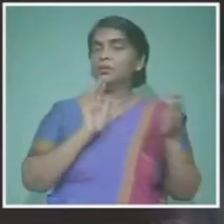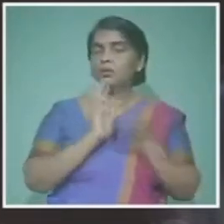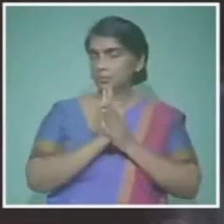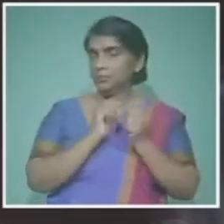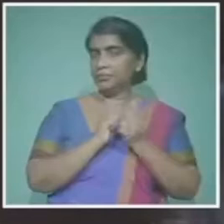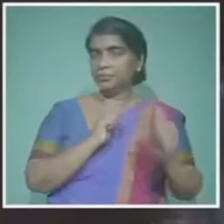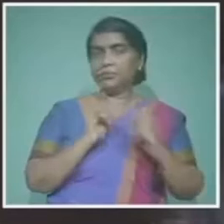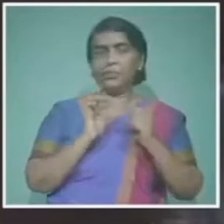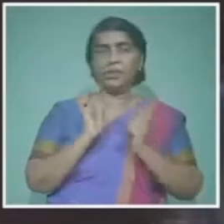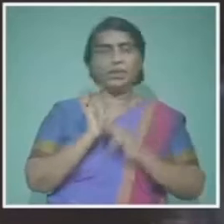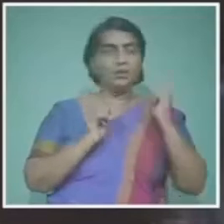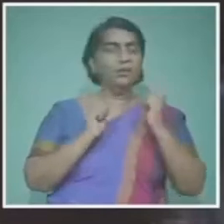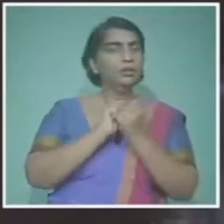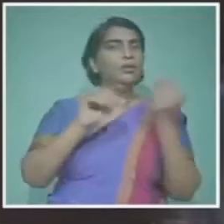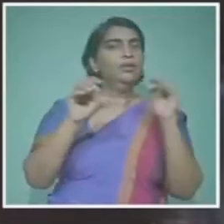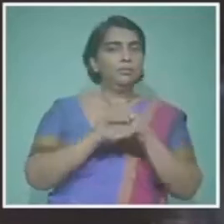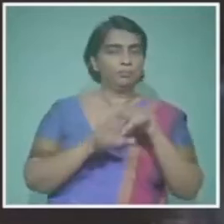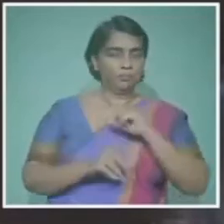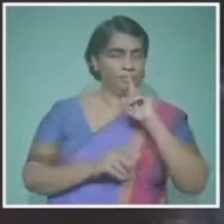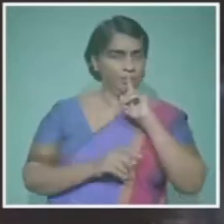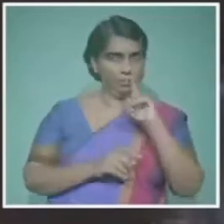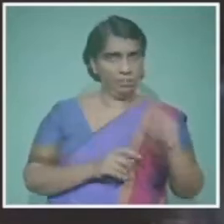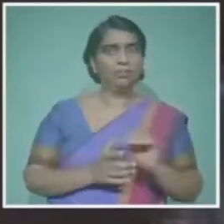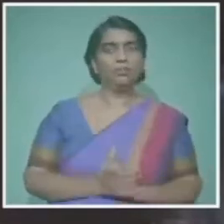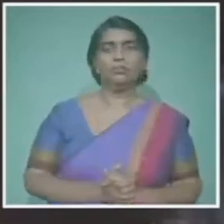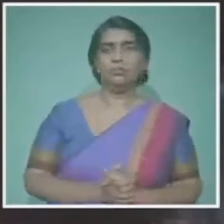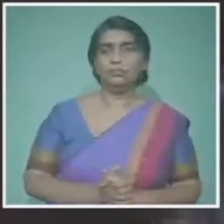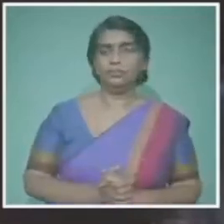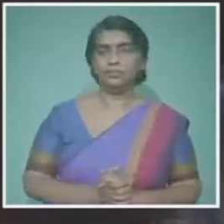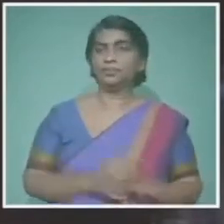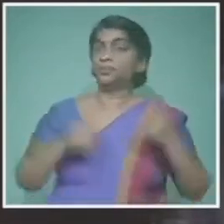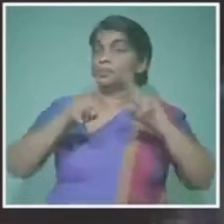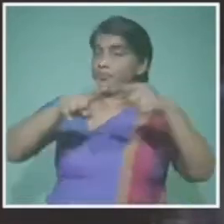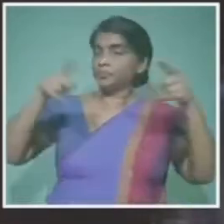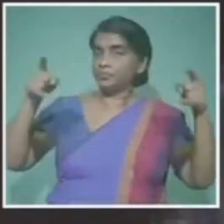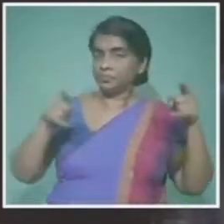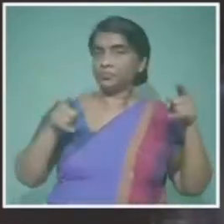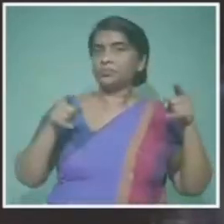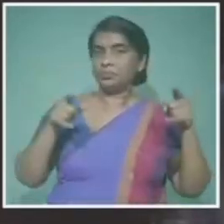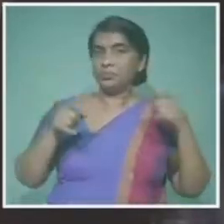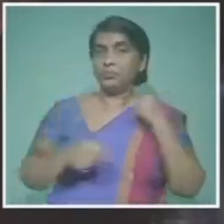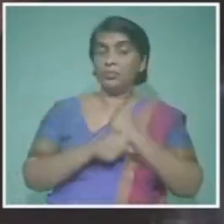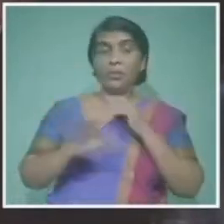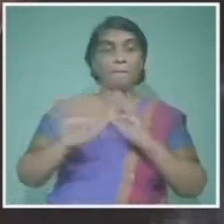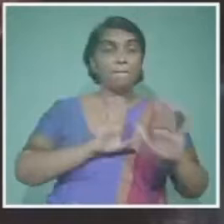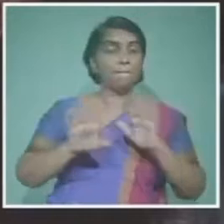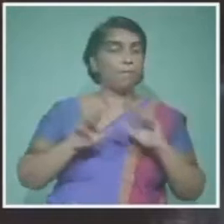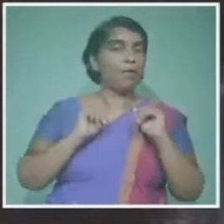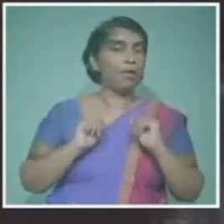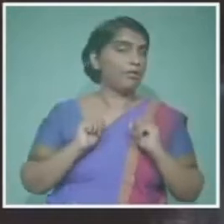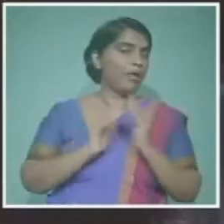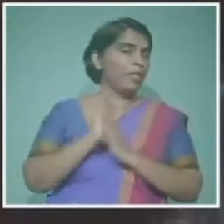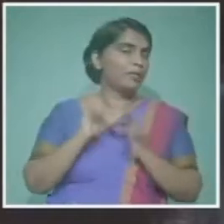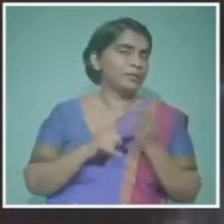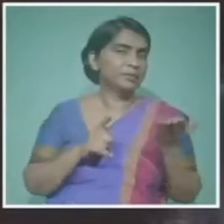ගෙන ජාතික ප්‍රවාහයට ඇතුල් කරගන්න කියලා කිල්ලිම කරනවා කරන්නද ඒක දැන් අනිත් තැන් වල රජ පරිපාලක කොහොමද වෙන්නේ